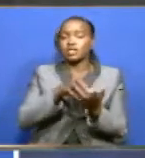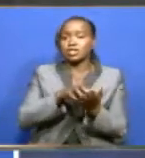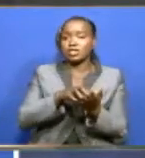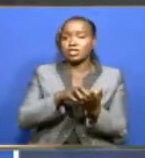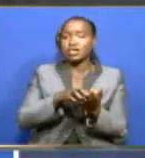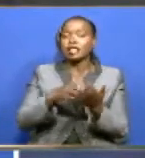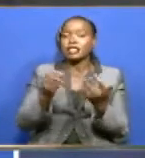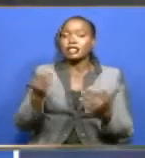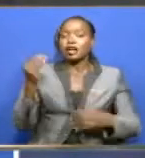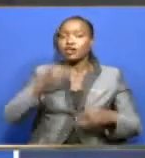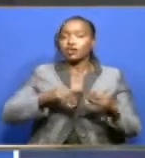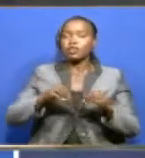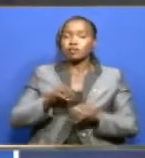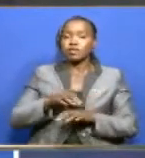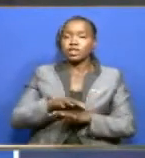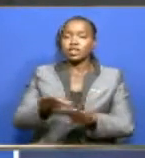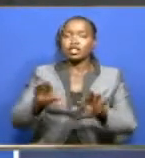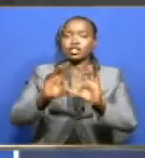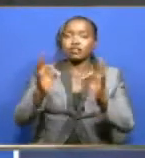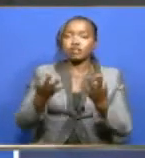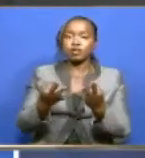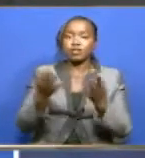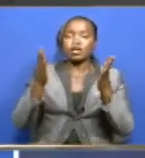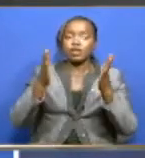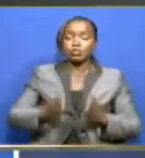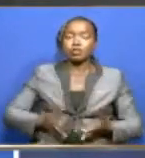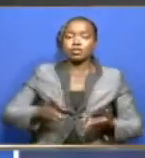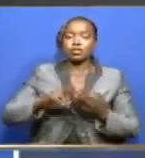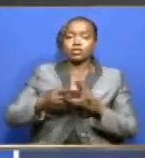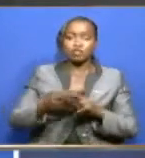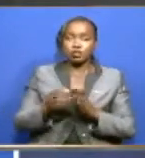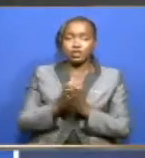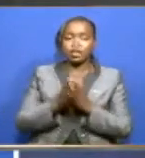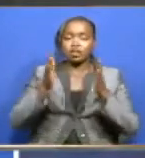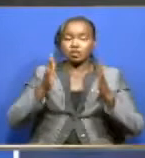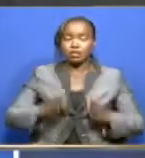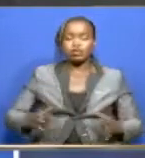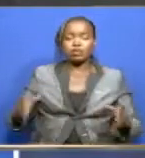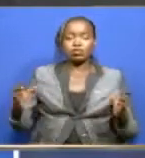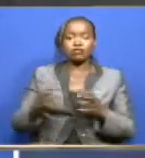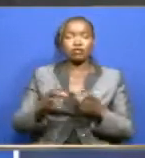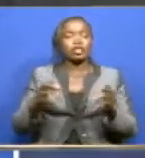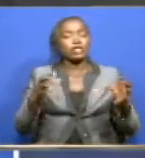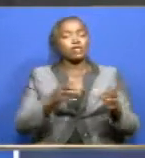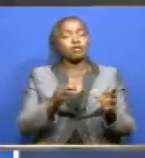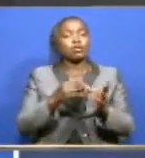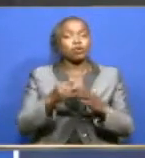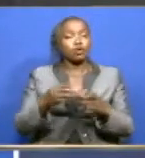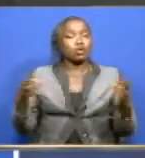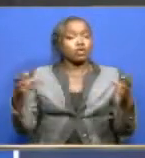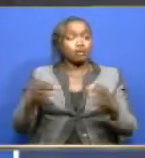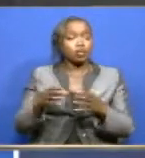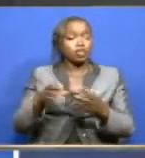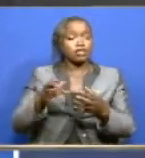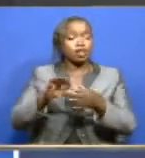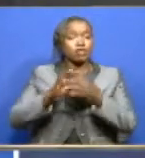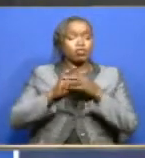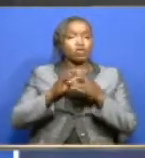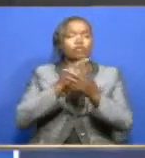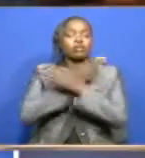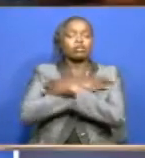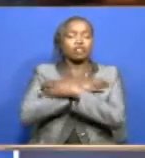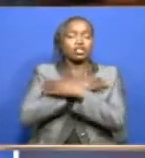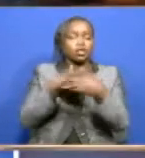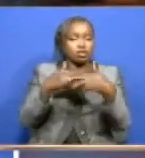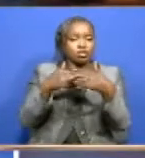now being entrenched in the family, personal relations and personal companies or companies belonging to cronies or such close